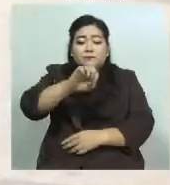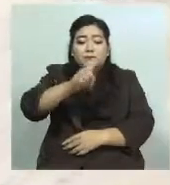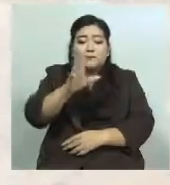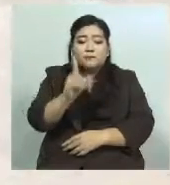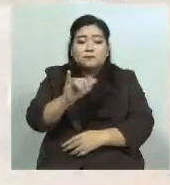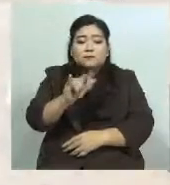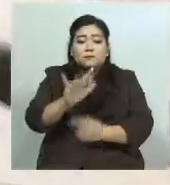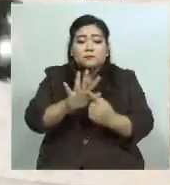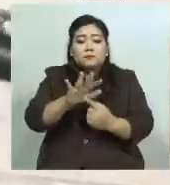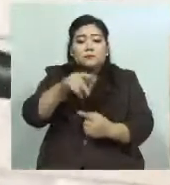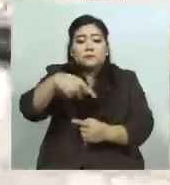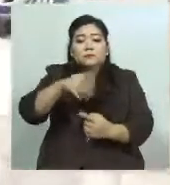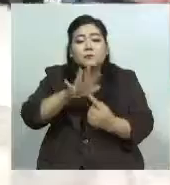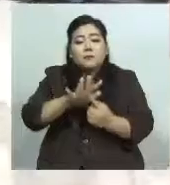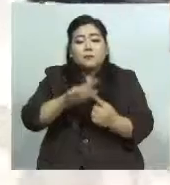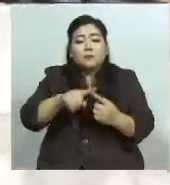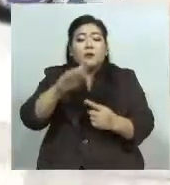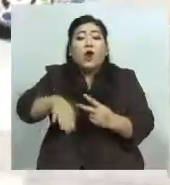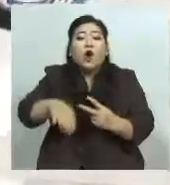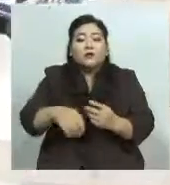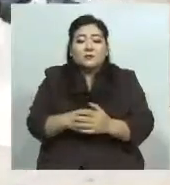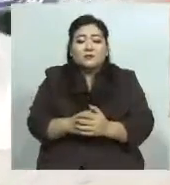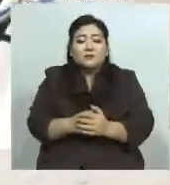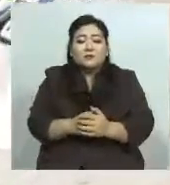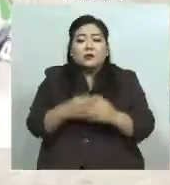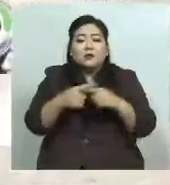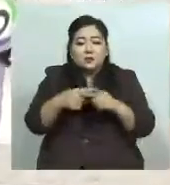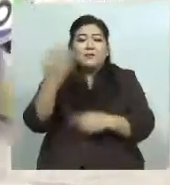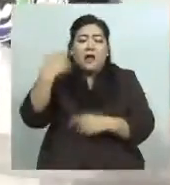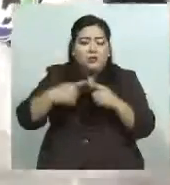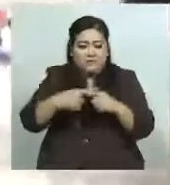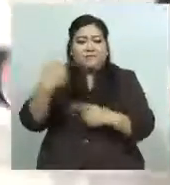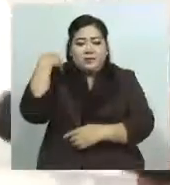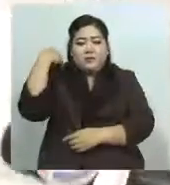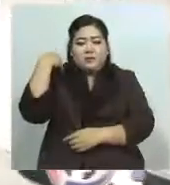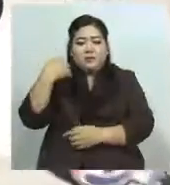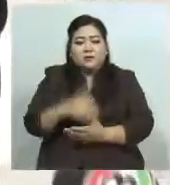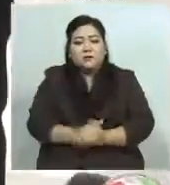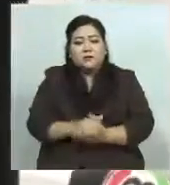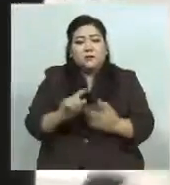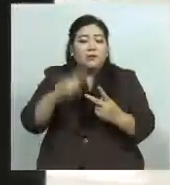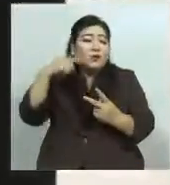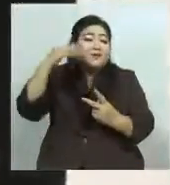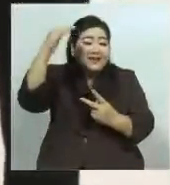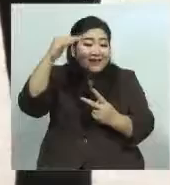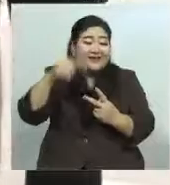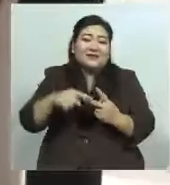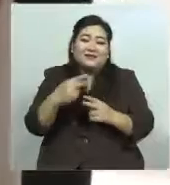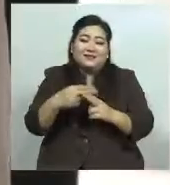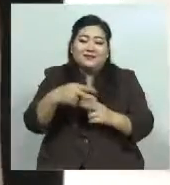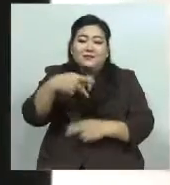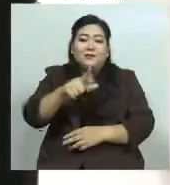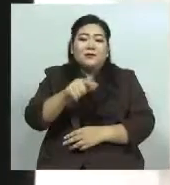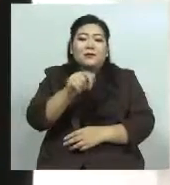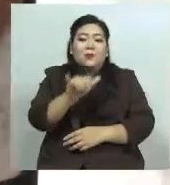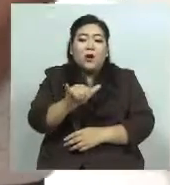าหรือน้องแพรลูกสาวคนเล็กน้องคนนี้เนี่ยได้รับบาดเจ็บจากอุบัติเหตุในครั้งนี้ด้วยและนางสาวสุภาพิษหรือน้องพล